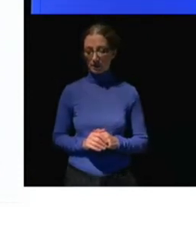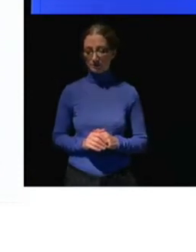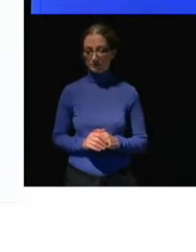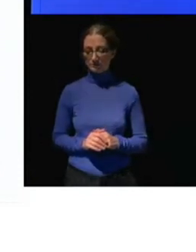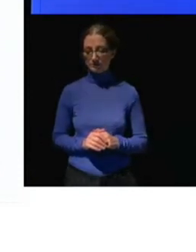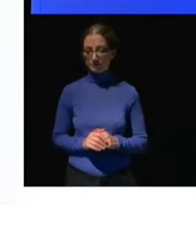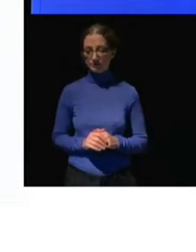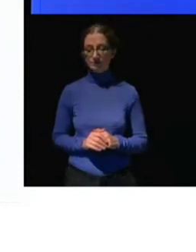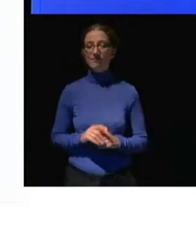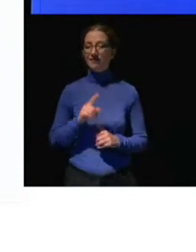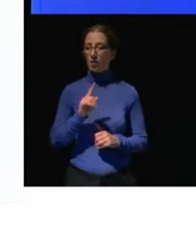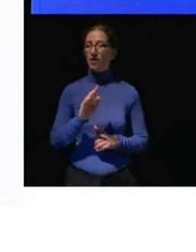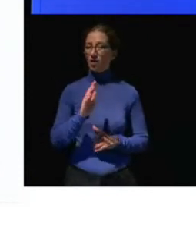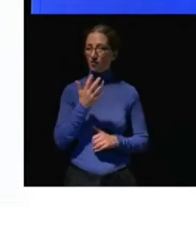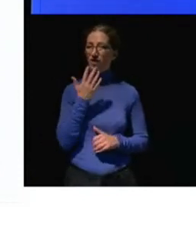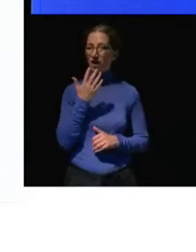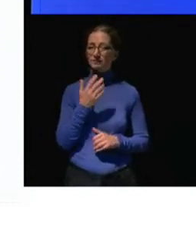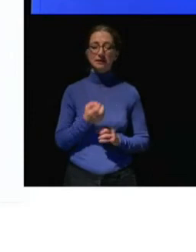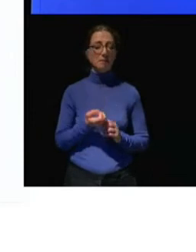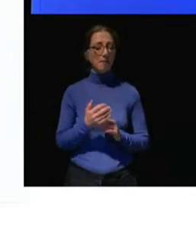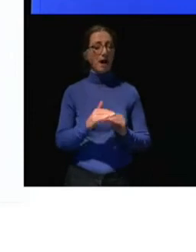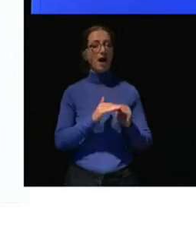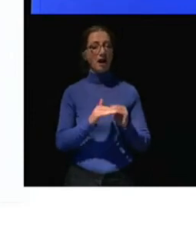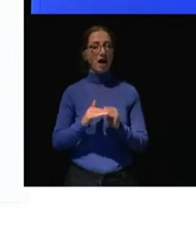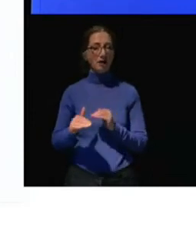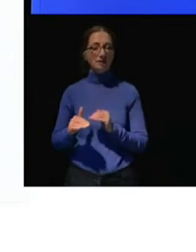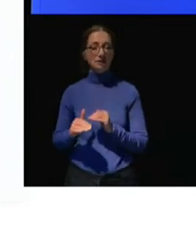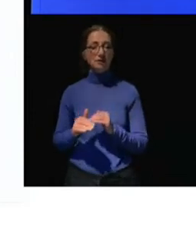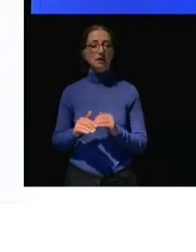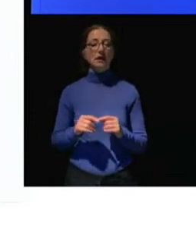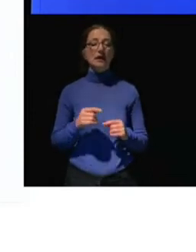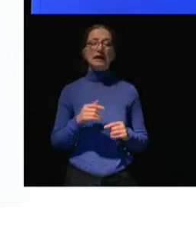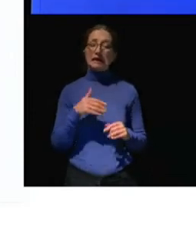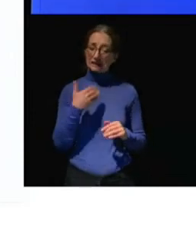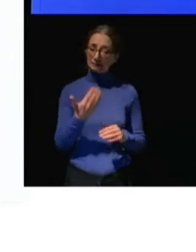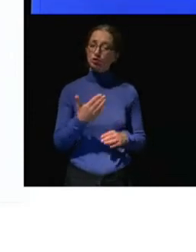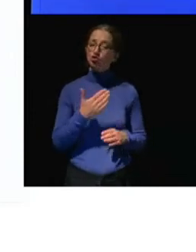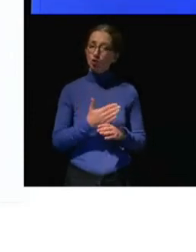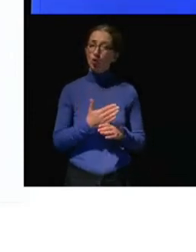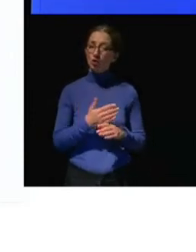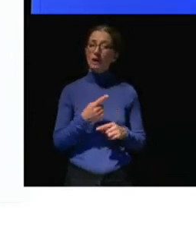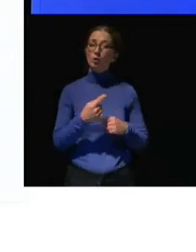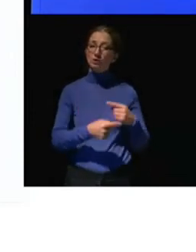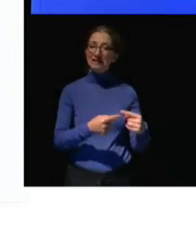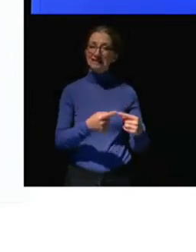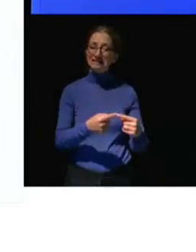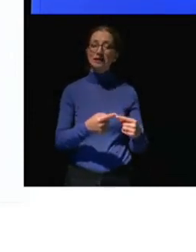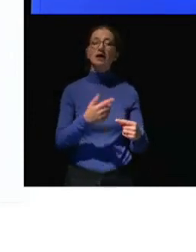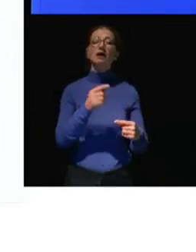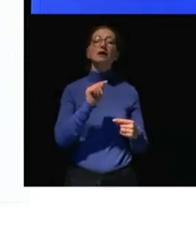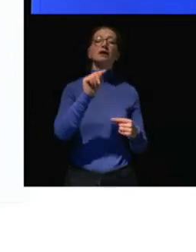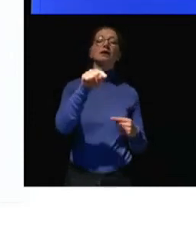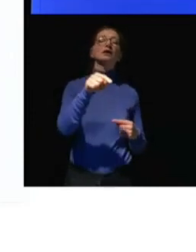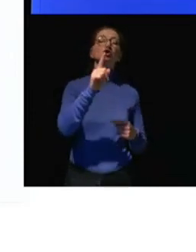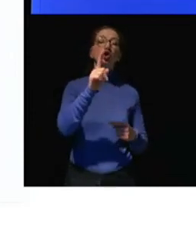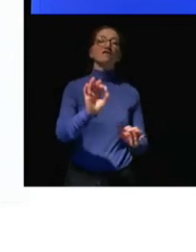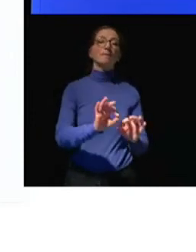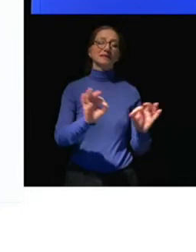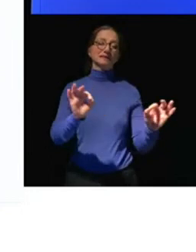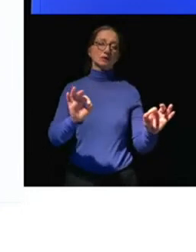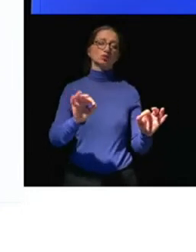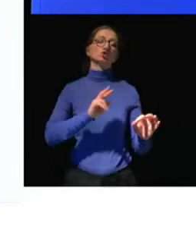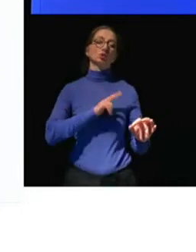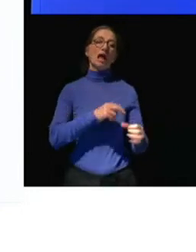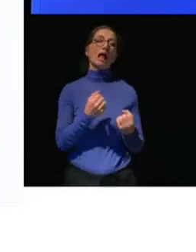es in einigen Ländern Prozesse zur Verbesserung der sozialen Absicherung gibt. Und in